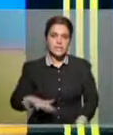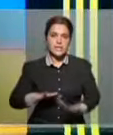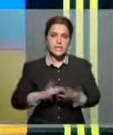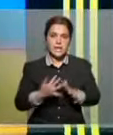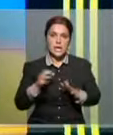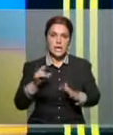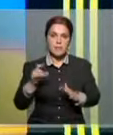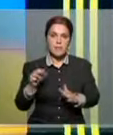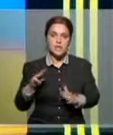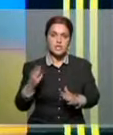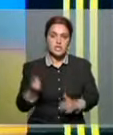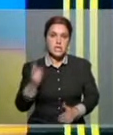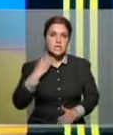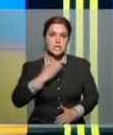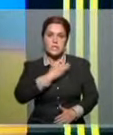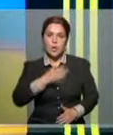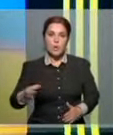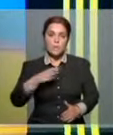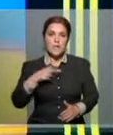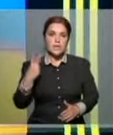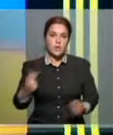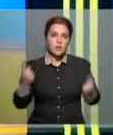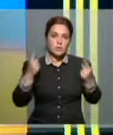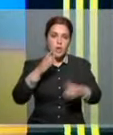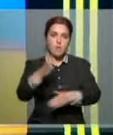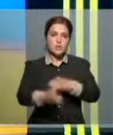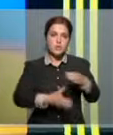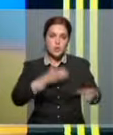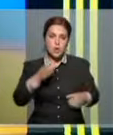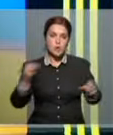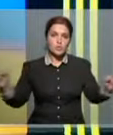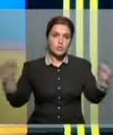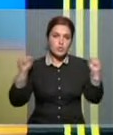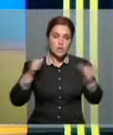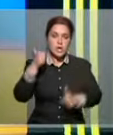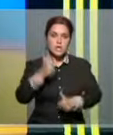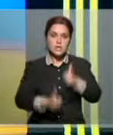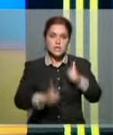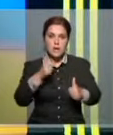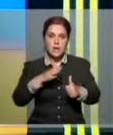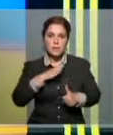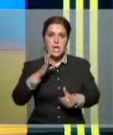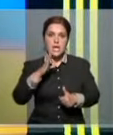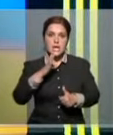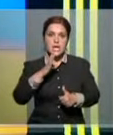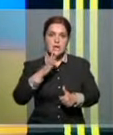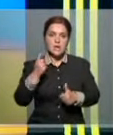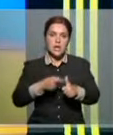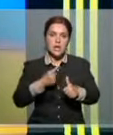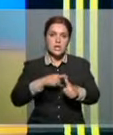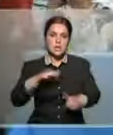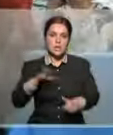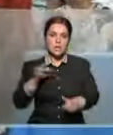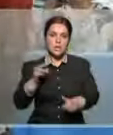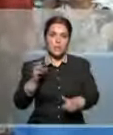В селе Хармахши Кызылординской области прошел 20-й юбилейный международный турнир по самбо «Мемориал Героя Советского Союза» Таймбета Кумикпаева. Турнир,